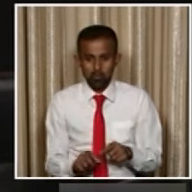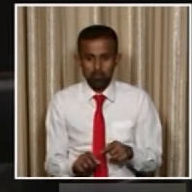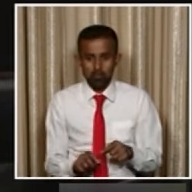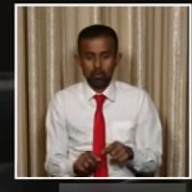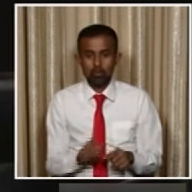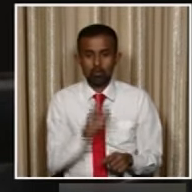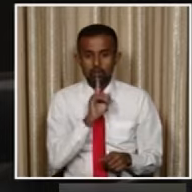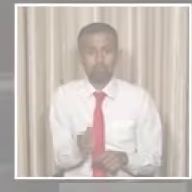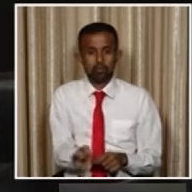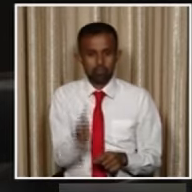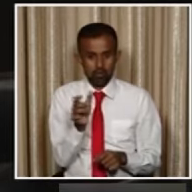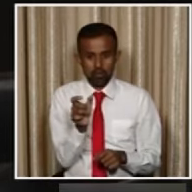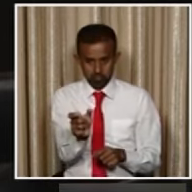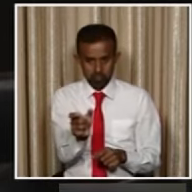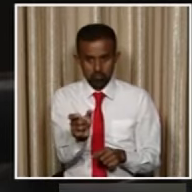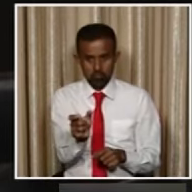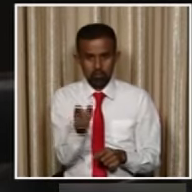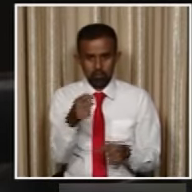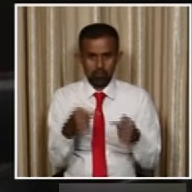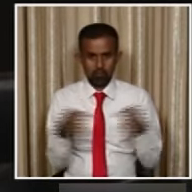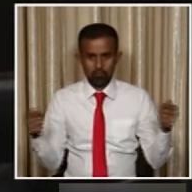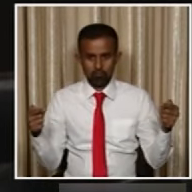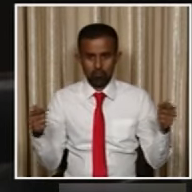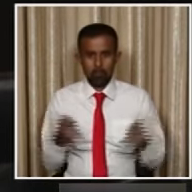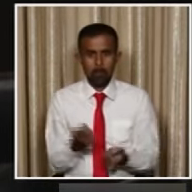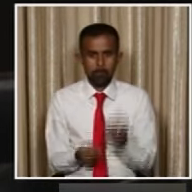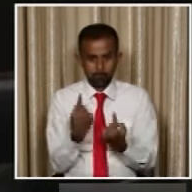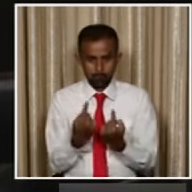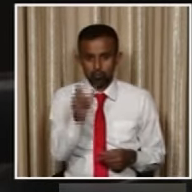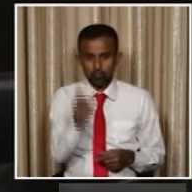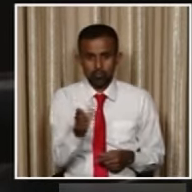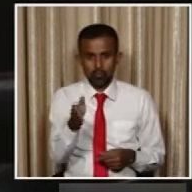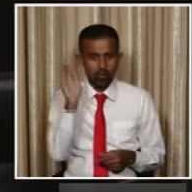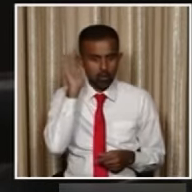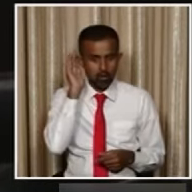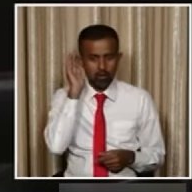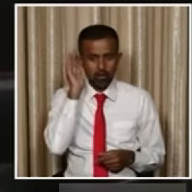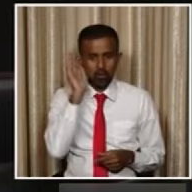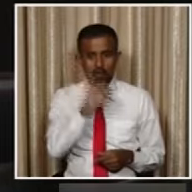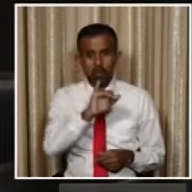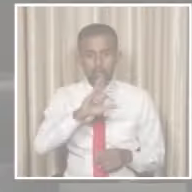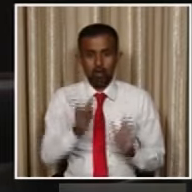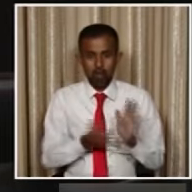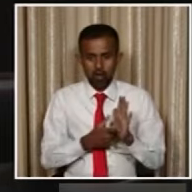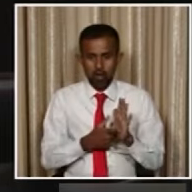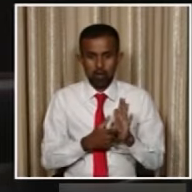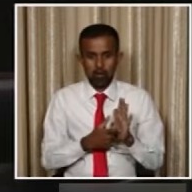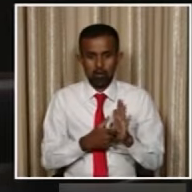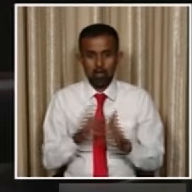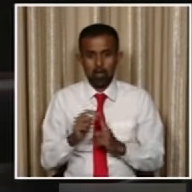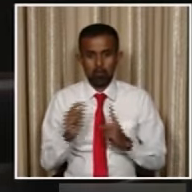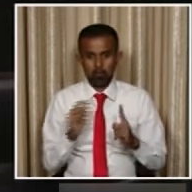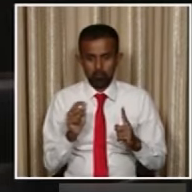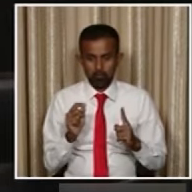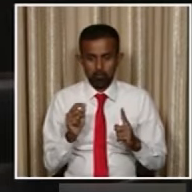දීපු බ්ලැක්ලිස්ට් කරපු. ඒ අයට විරුද්ධව අවශ්‍ය කරන පරීක්ෂණ කරන්න තමයි මේ පනත එන්නේ. මේ 69 ලක්ෂයක් ජනවර්ම මේ පාර්ලිමේන්තුවේ